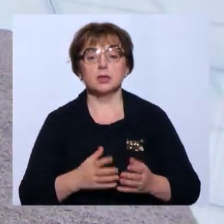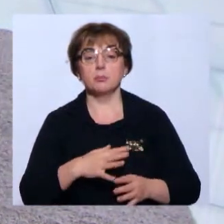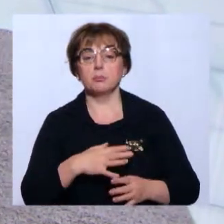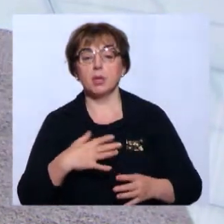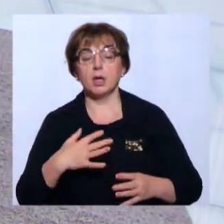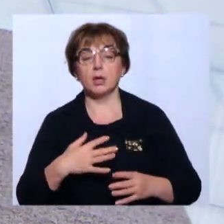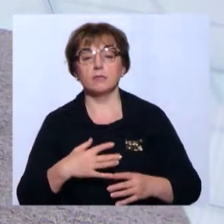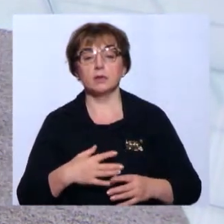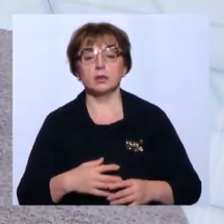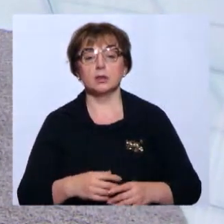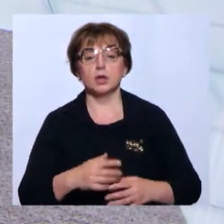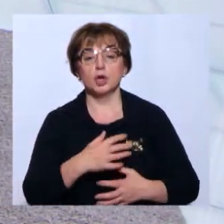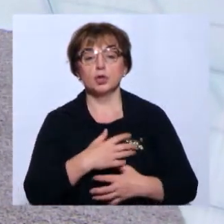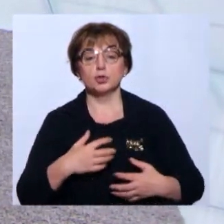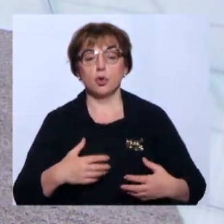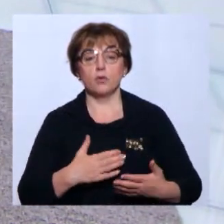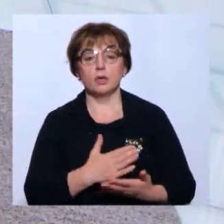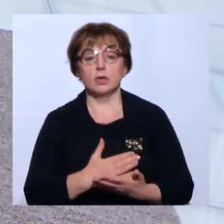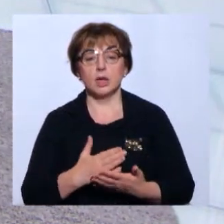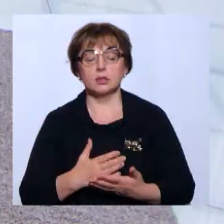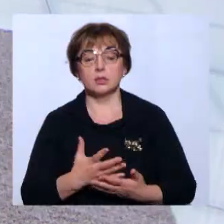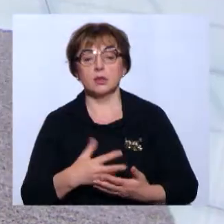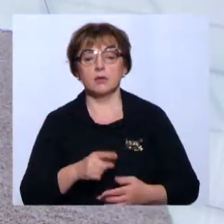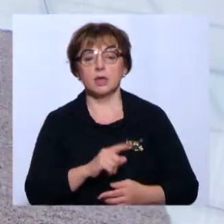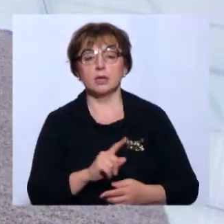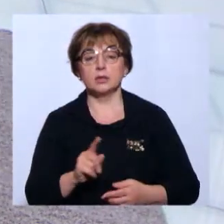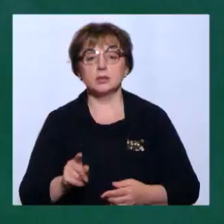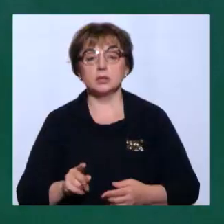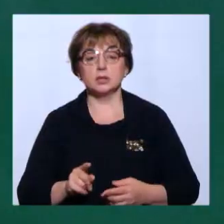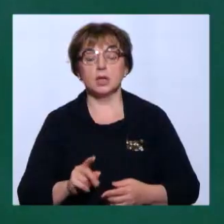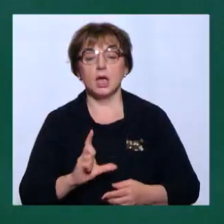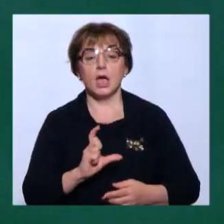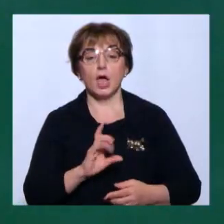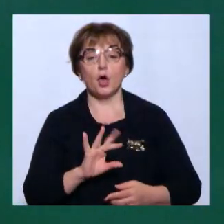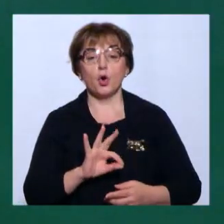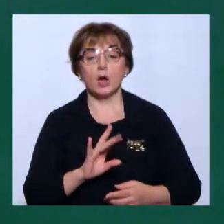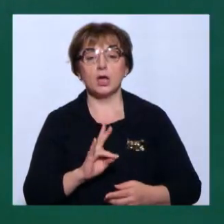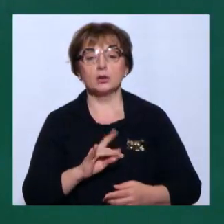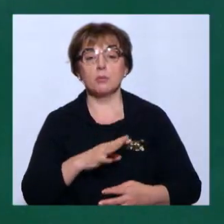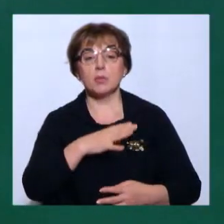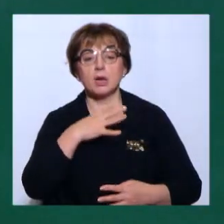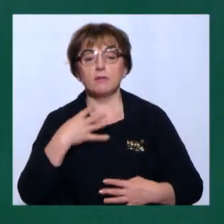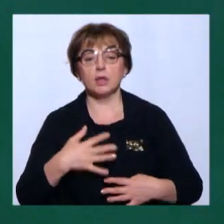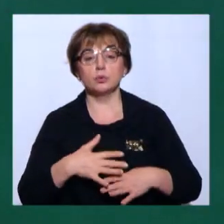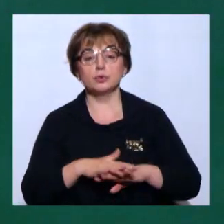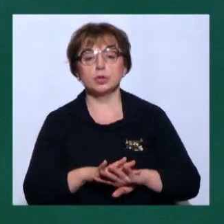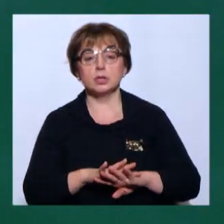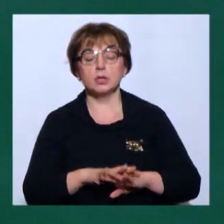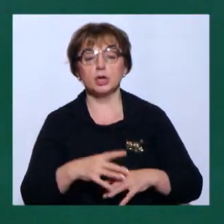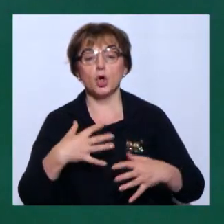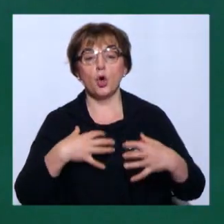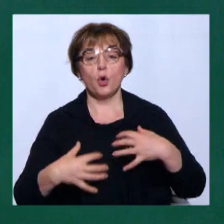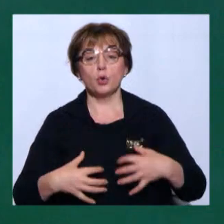უამრავი რაოდენობის ცხოველი არსებობს. ყველა ისინი ეუკარიოტული, მრავალუჯრედიანი